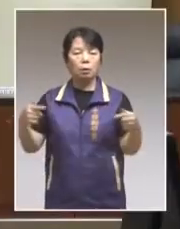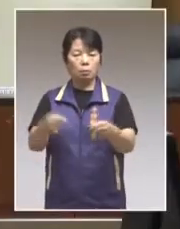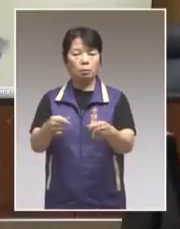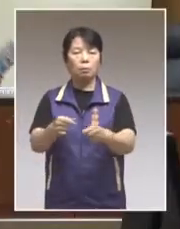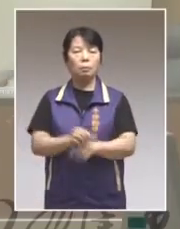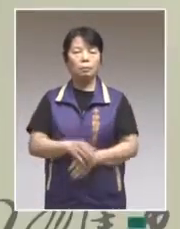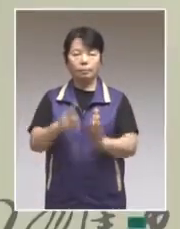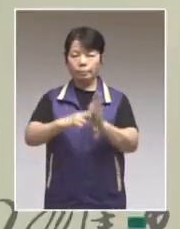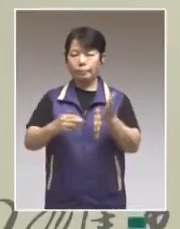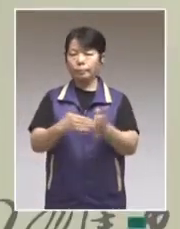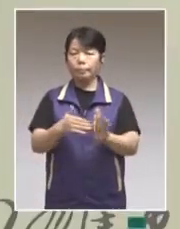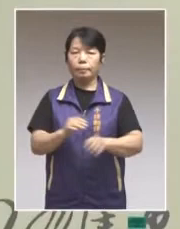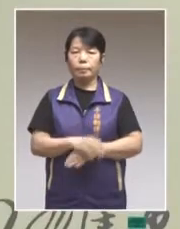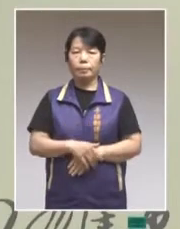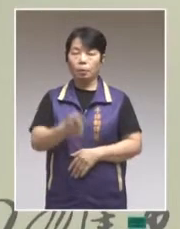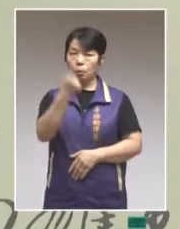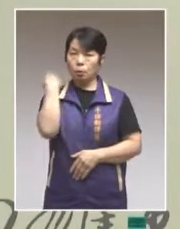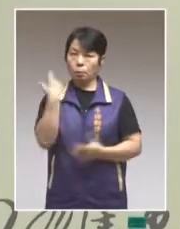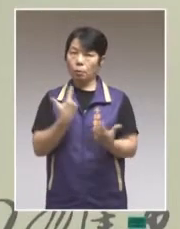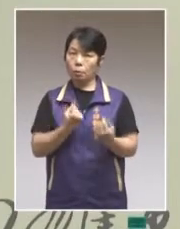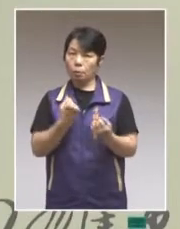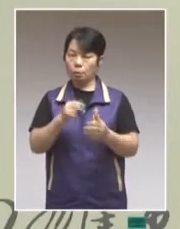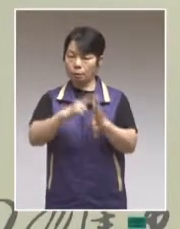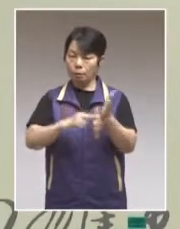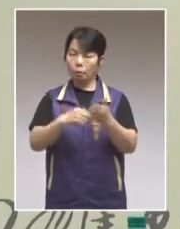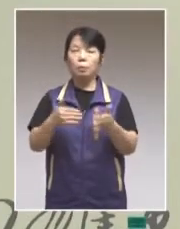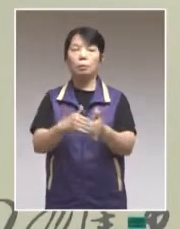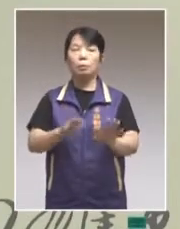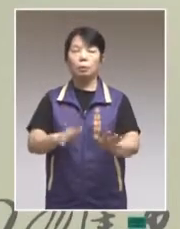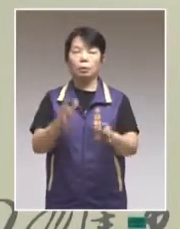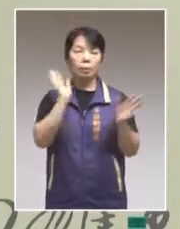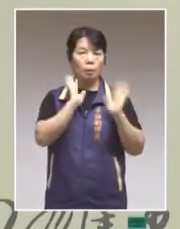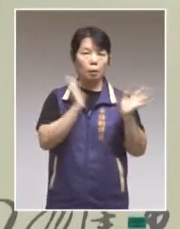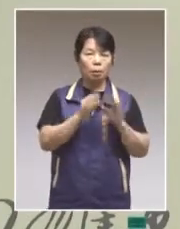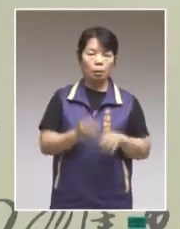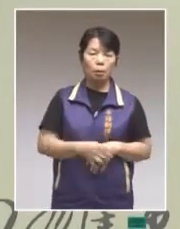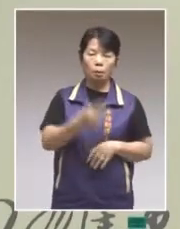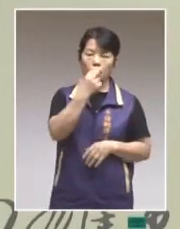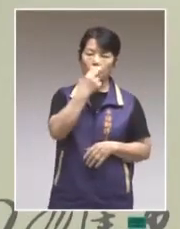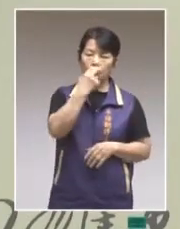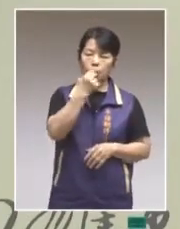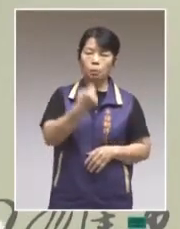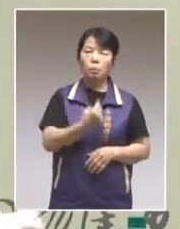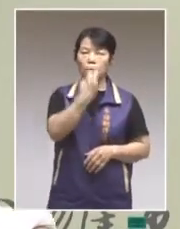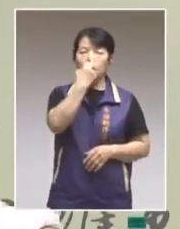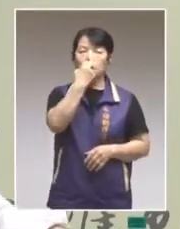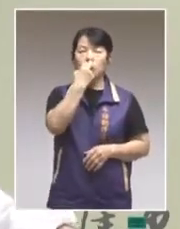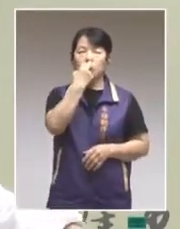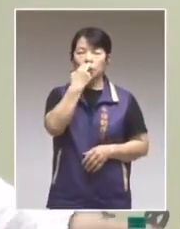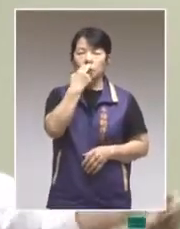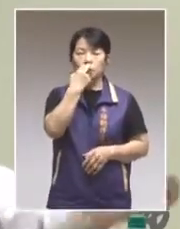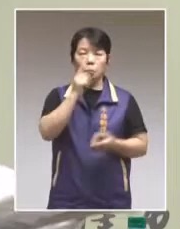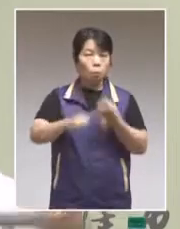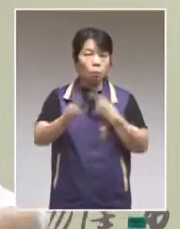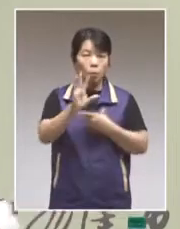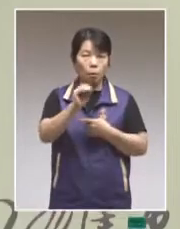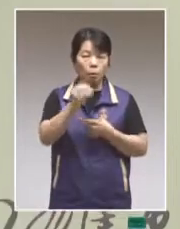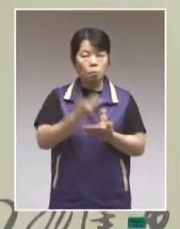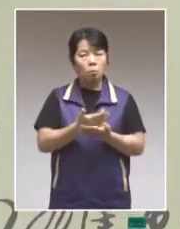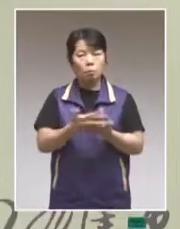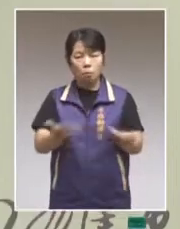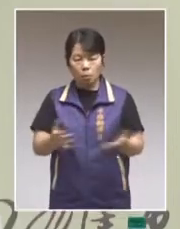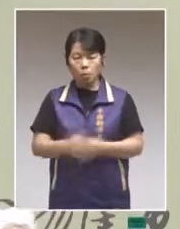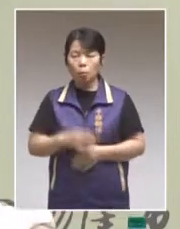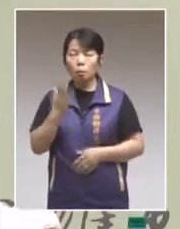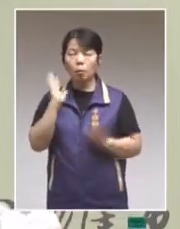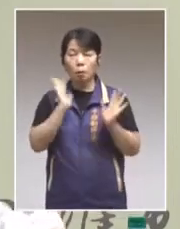谢。我们昨天已经跟大家说明过，小朋友有呼吸道症状怎么办？好，以及小朋友快筛阳